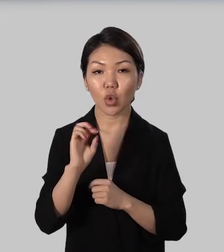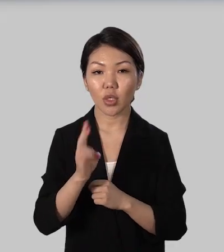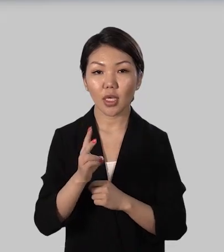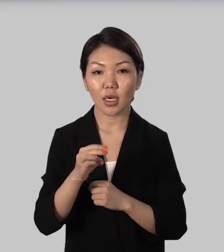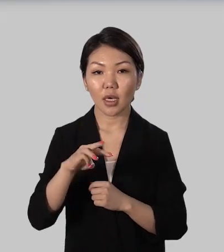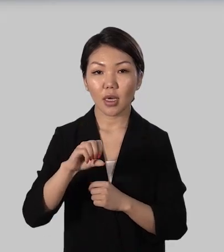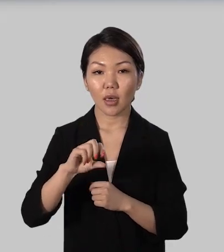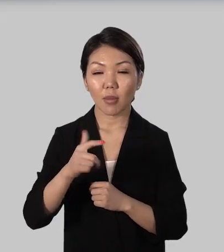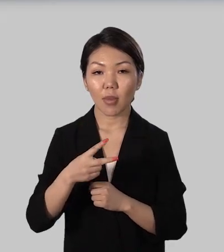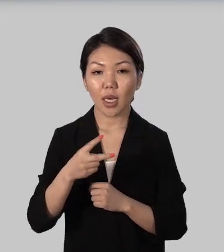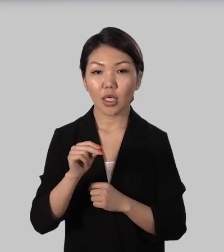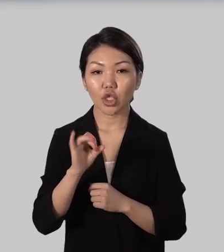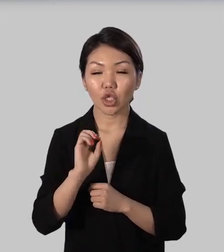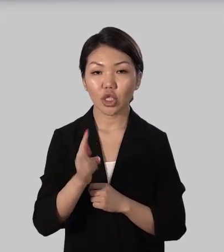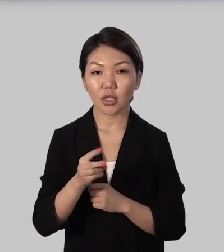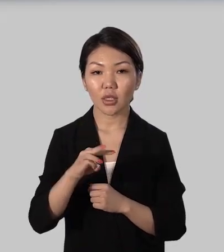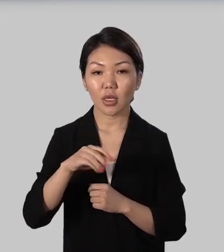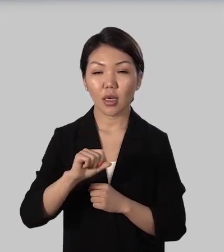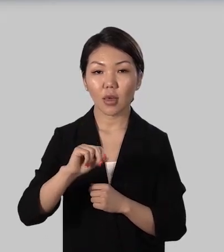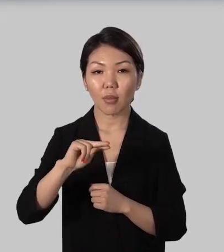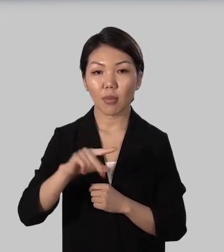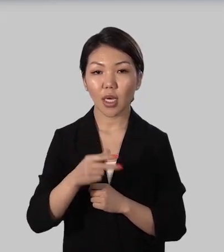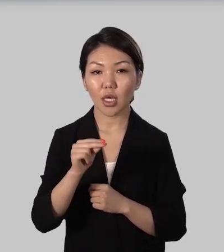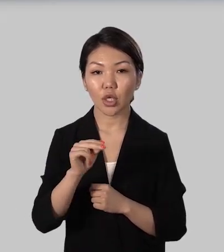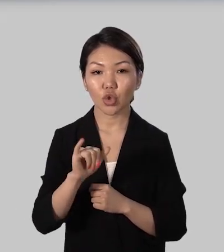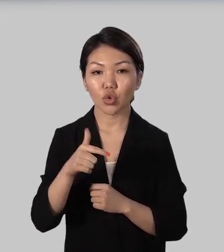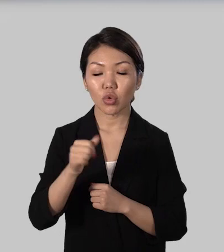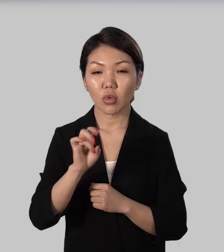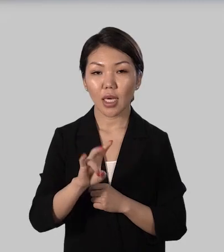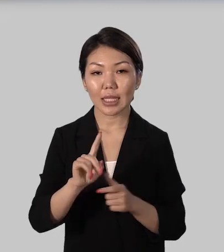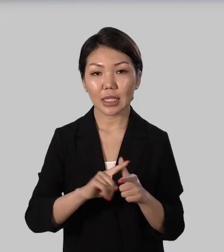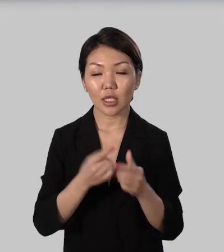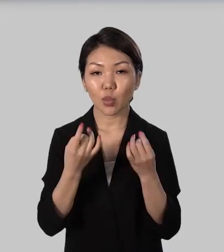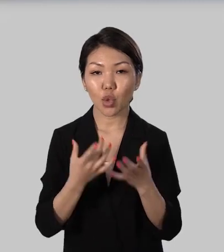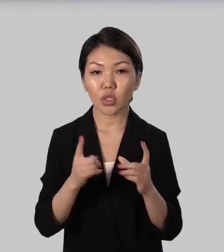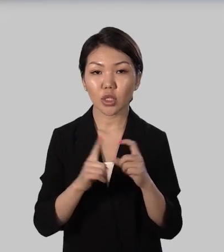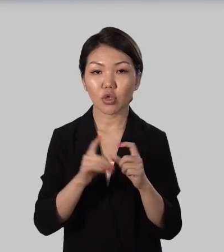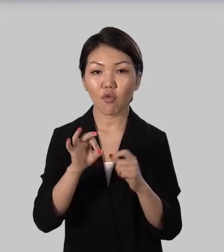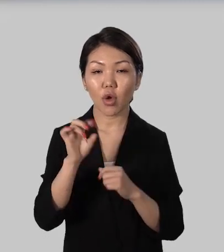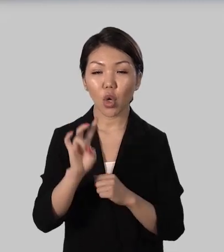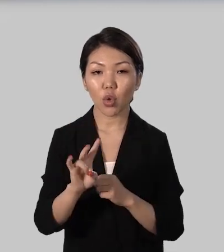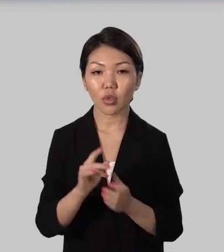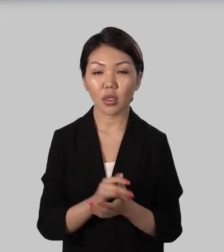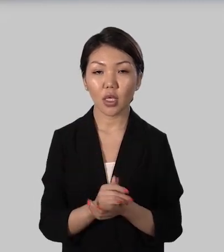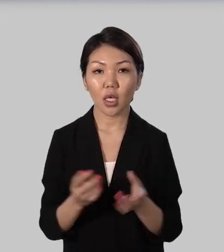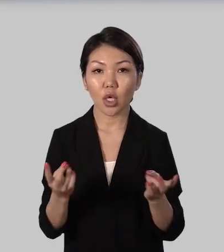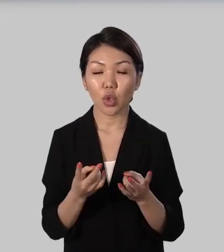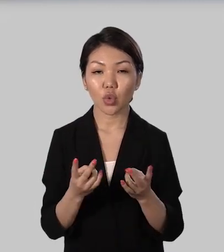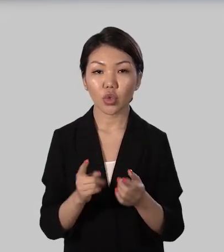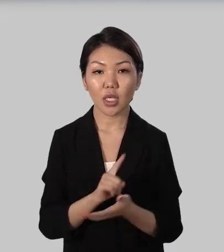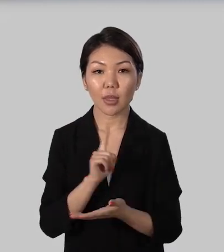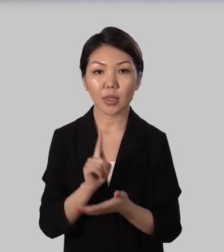герой великан местоимением он и обязательно правильно согласовать